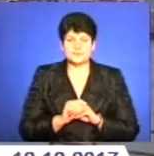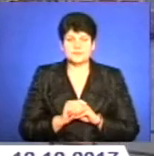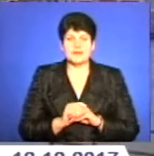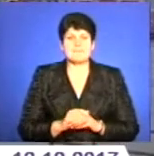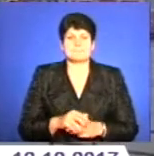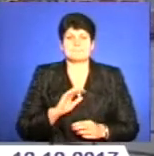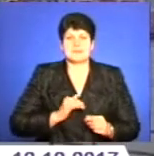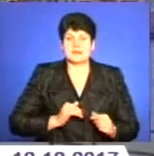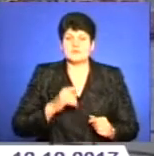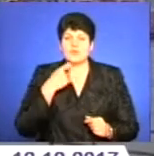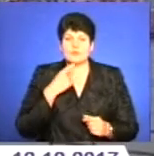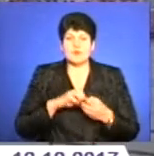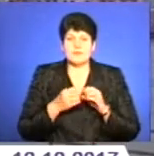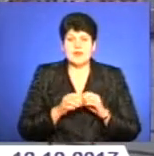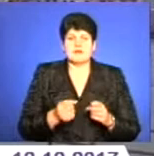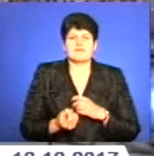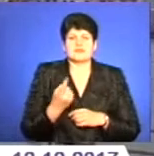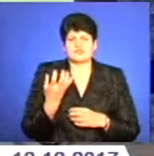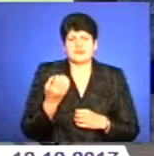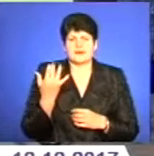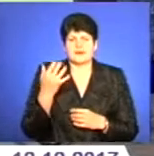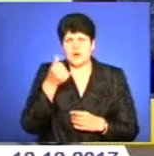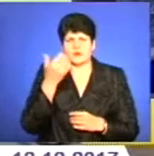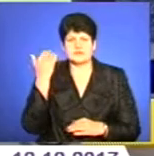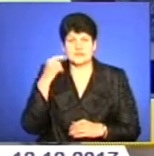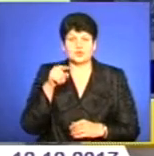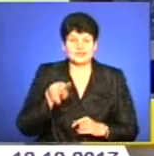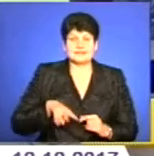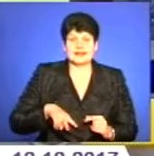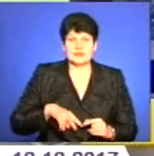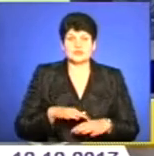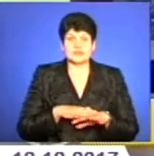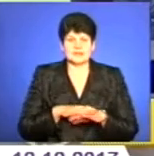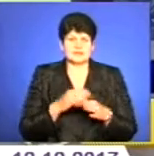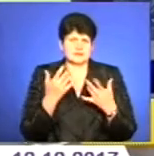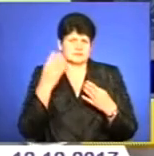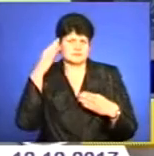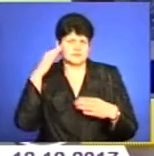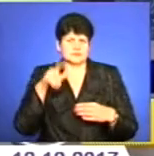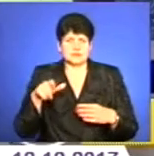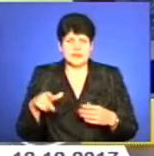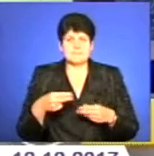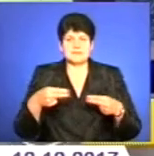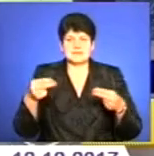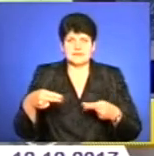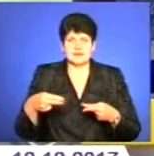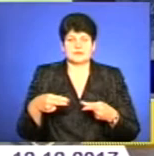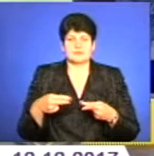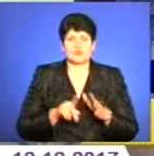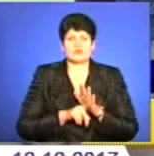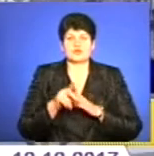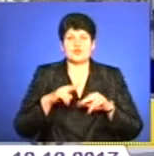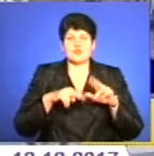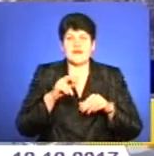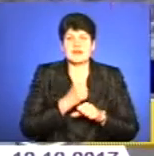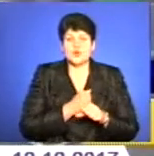Підприємці розповідають, що проблема виникла ще кілька років тому. Тоді директор ринку та кілька сторонніх осіб підписали декларацію про початок будівельних